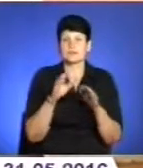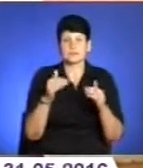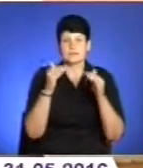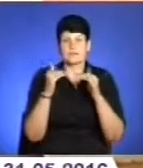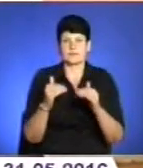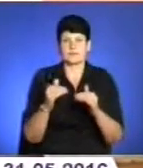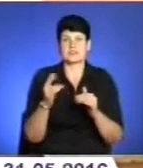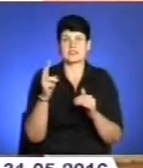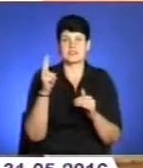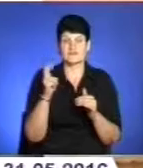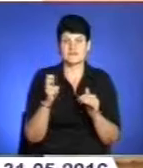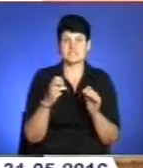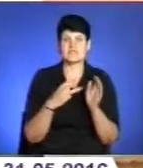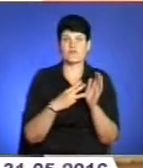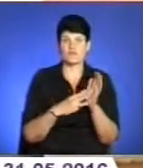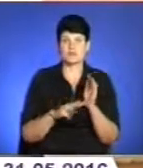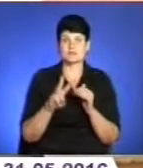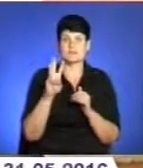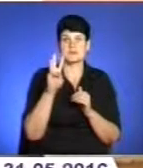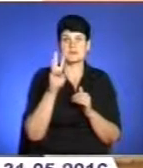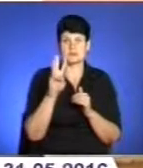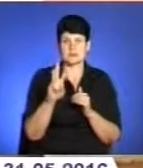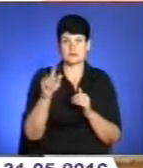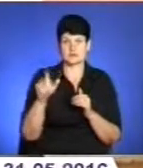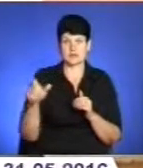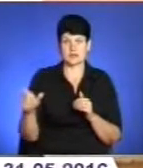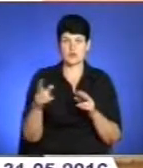489 учнів. Тобто після ЗНО